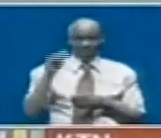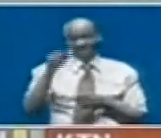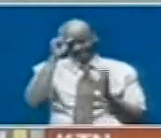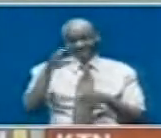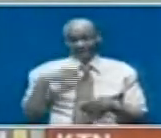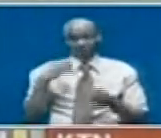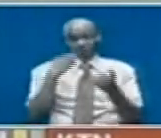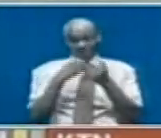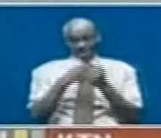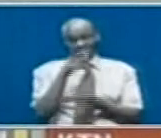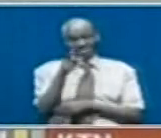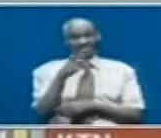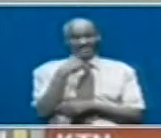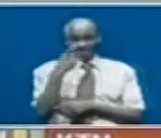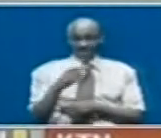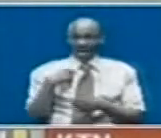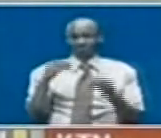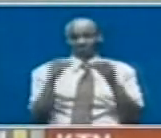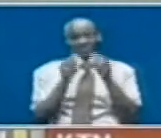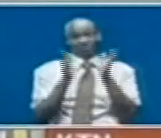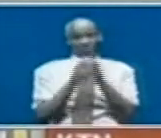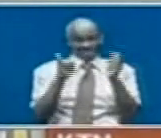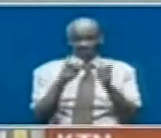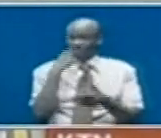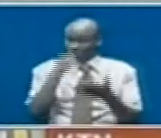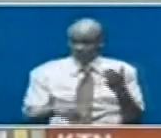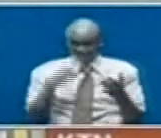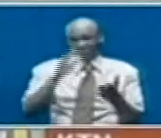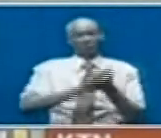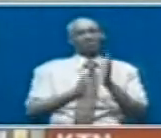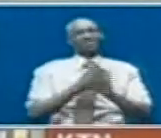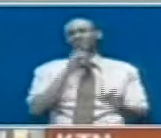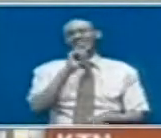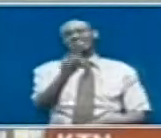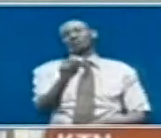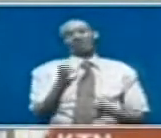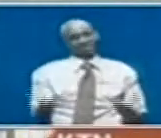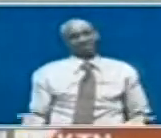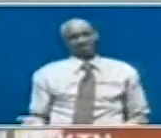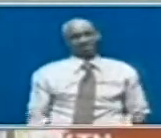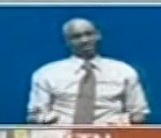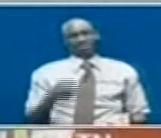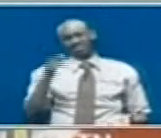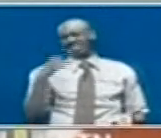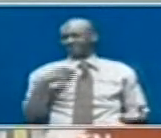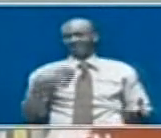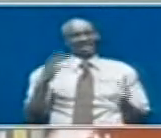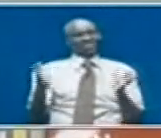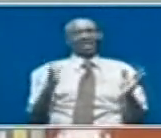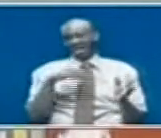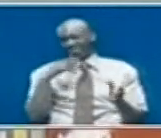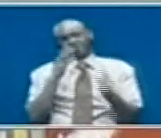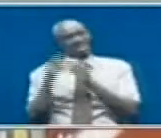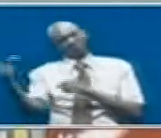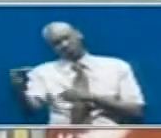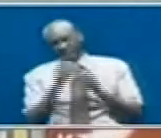kaunti ya Kwale Salim Mvurya aliandaa kikao na wanahabari na kusema kwamba amemsamehe mzee huyo bila masharti yoyote. Gavana